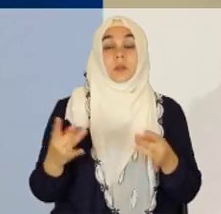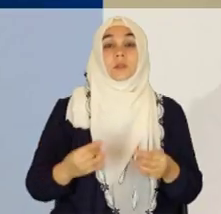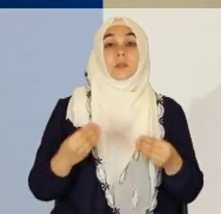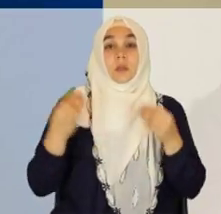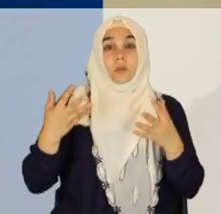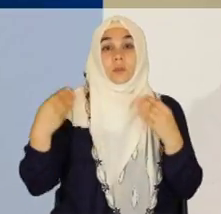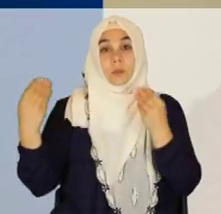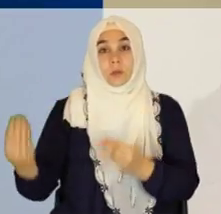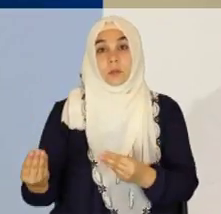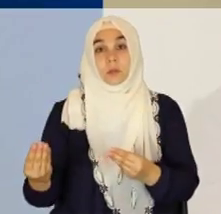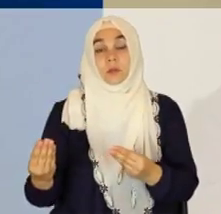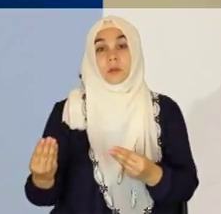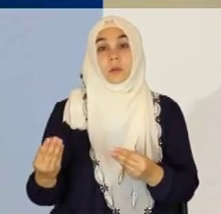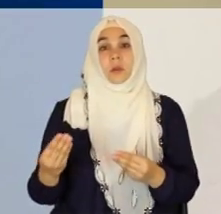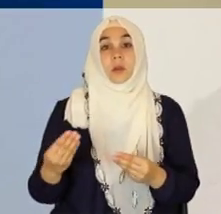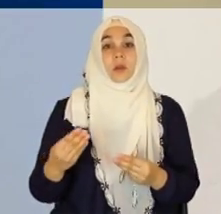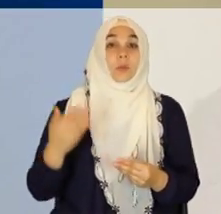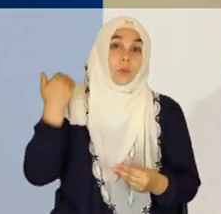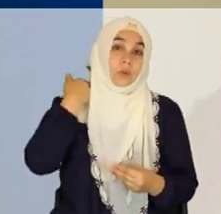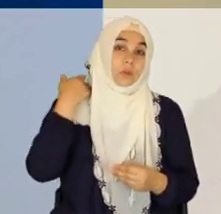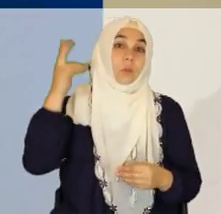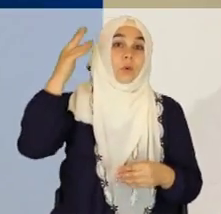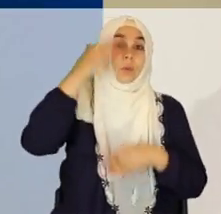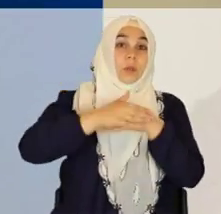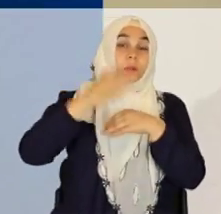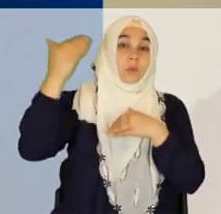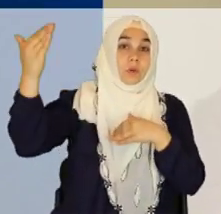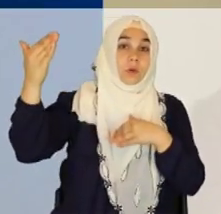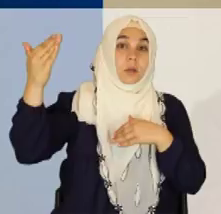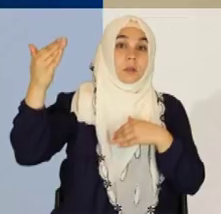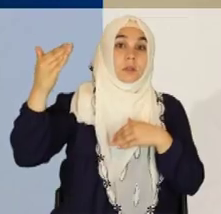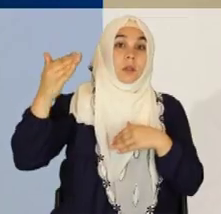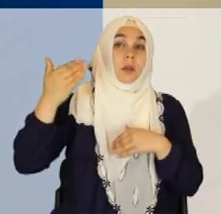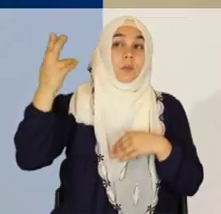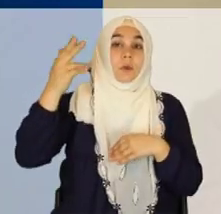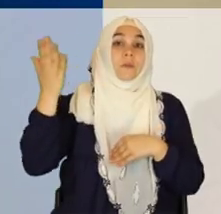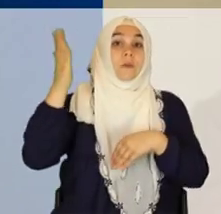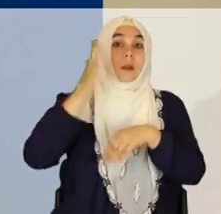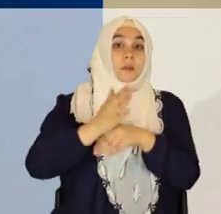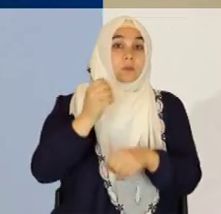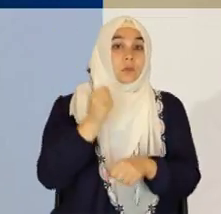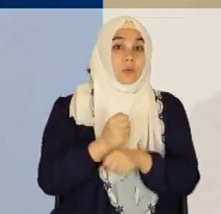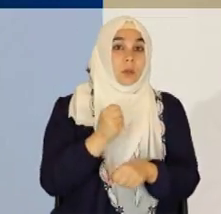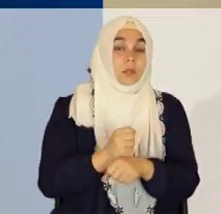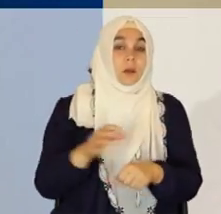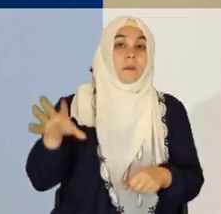zakotni berayotganda bo'ynidagi Allohning farzi bo'lib turgan ibodatni ado